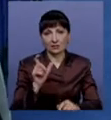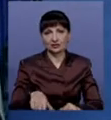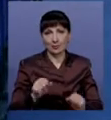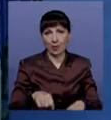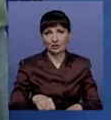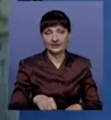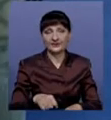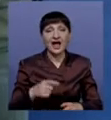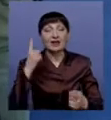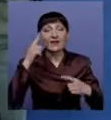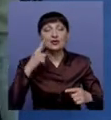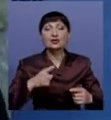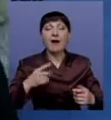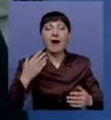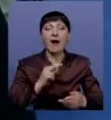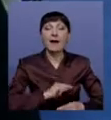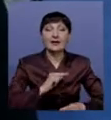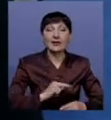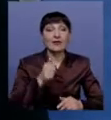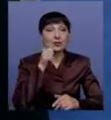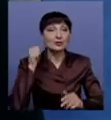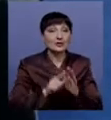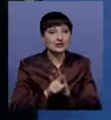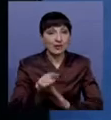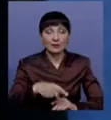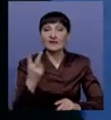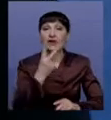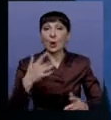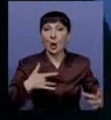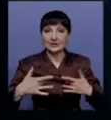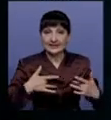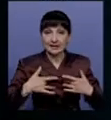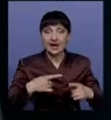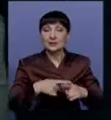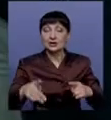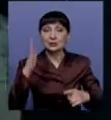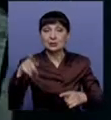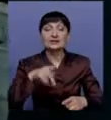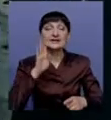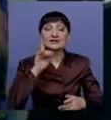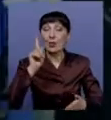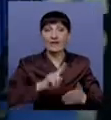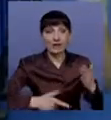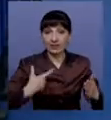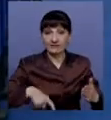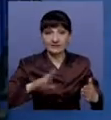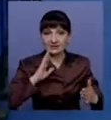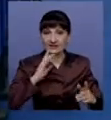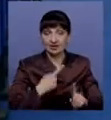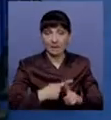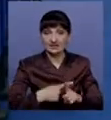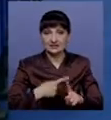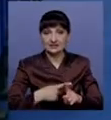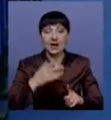Творческую карьеру Зарета начала только в прошлом году, но это уже второй ее сольный концерт. В ближайшем будущем уверенная в себе, позитивная